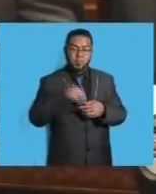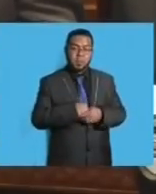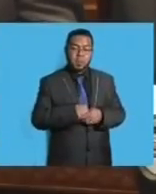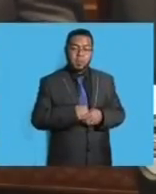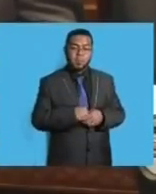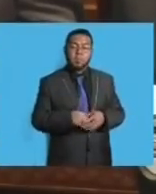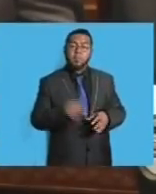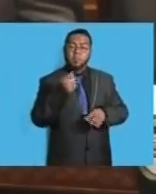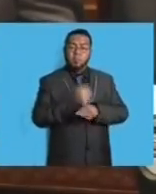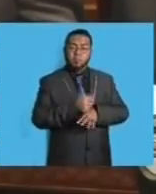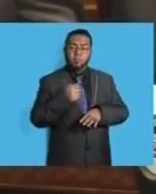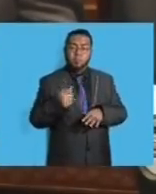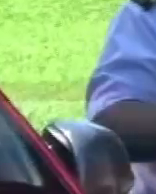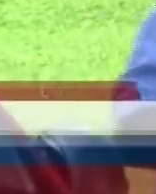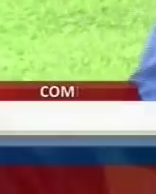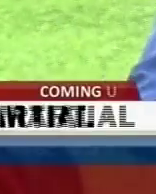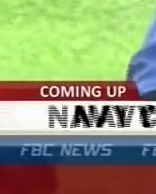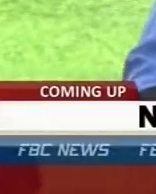government's friends and supporters.